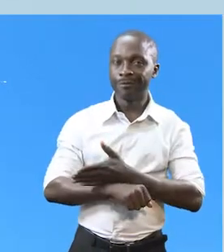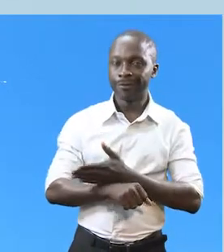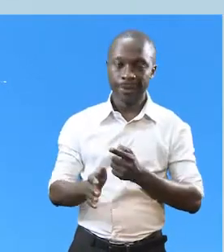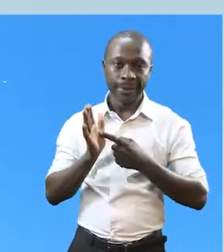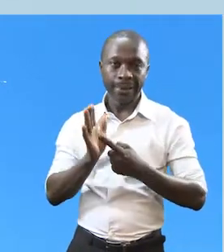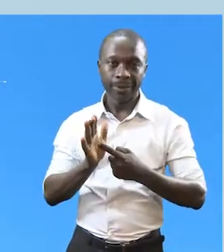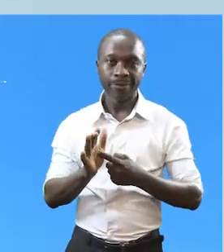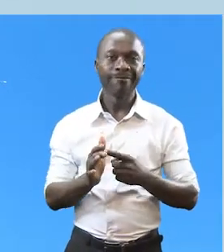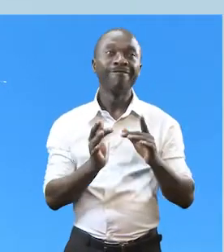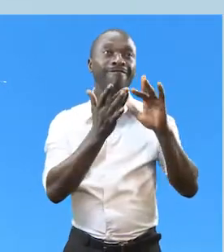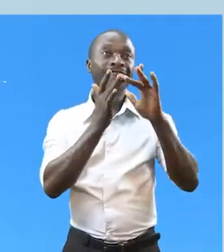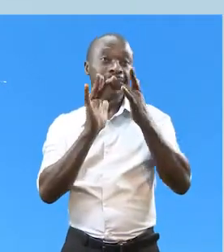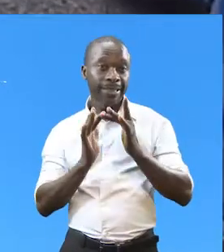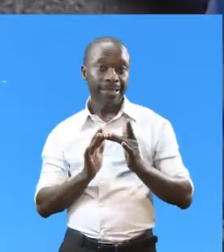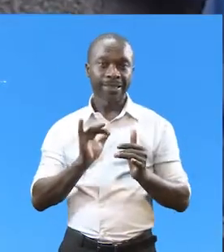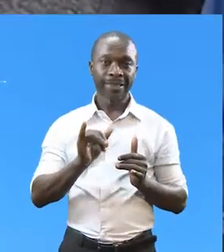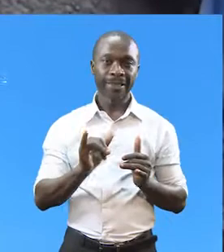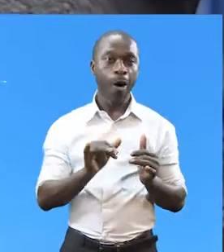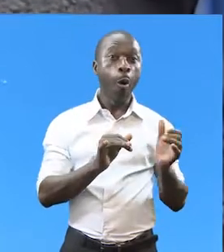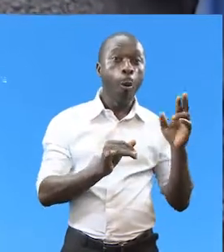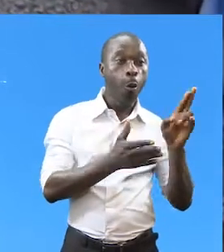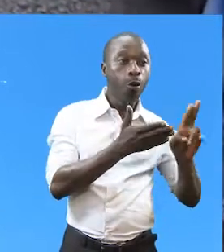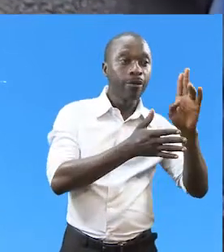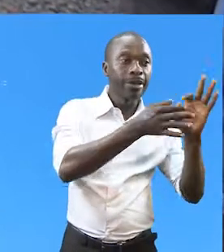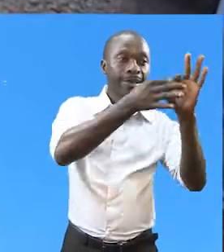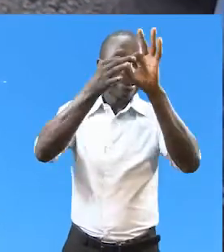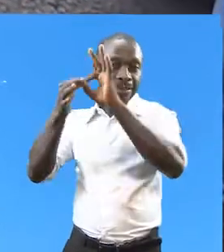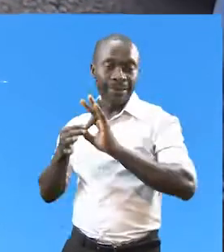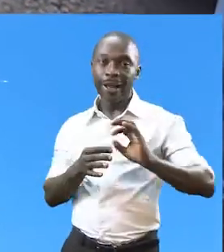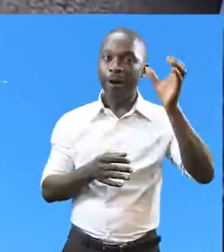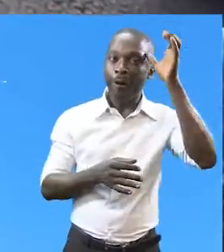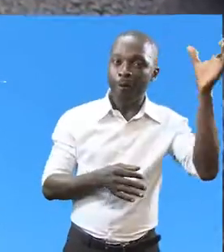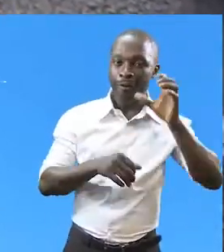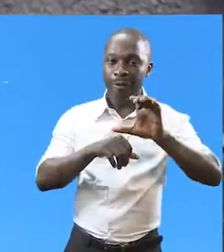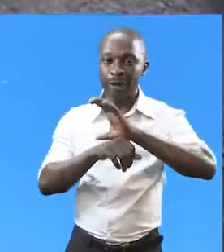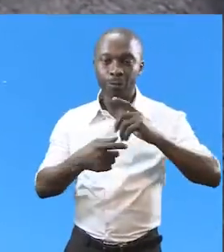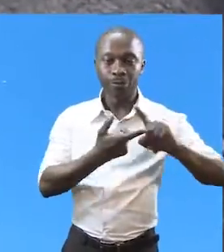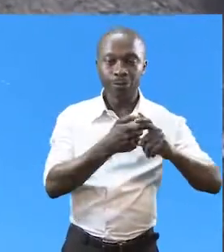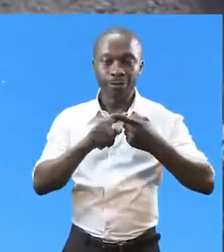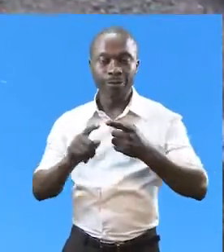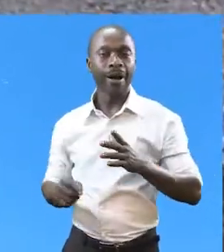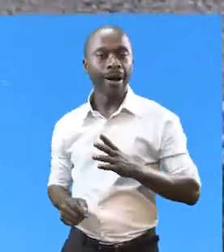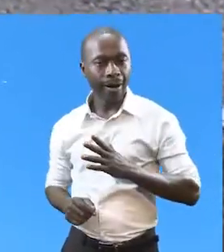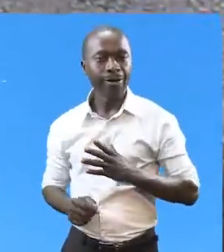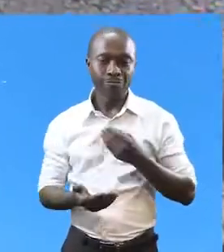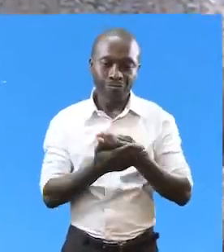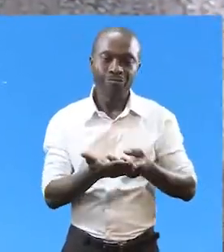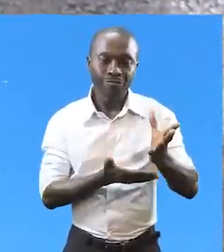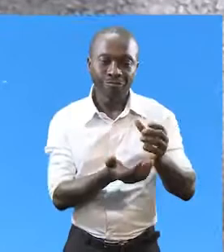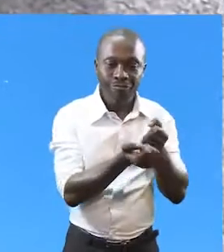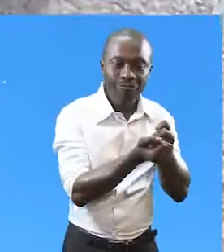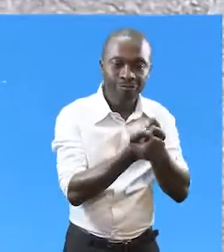optique et l'université inter-État Cameroun-Congo. Le reste de projet concerne la construction des tronçons manquants de la